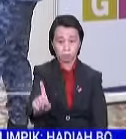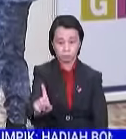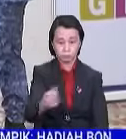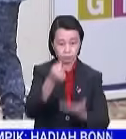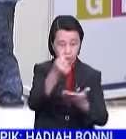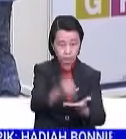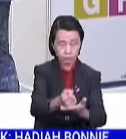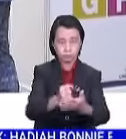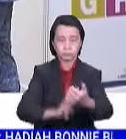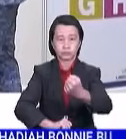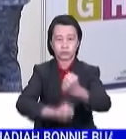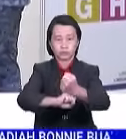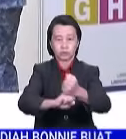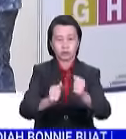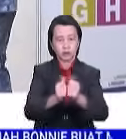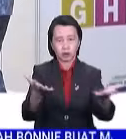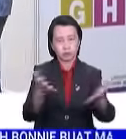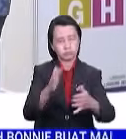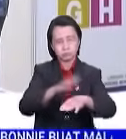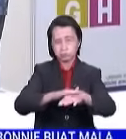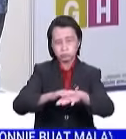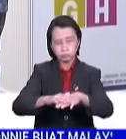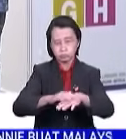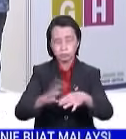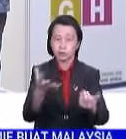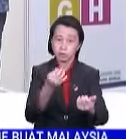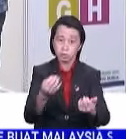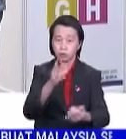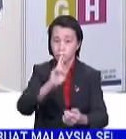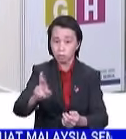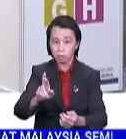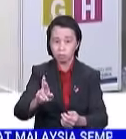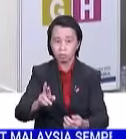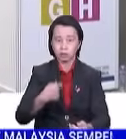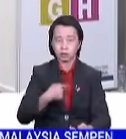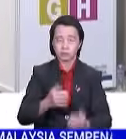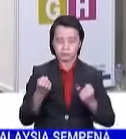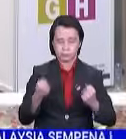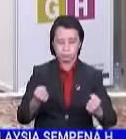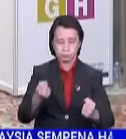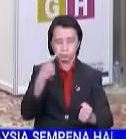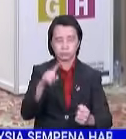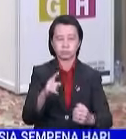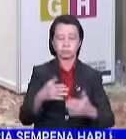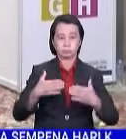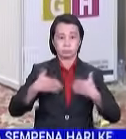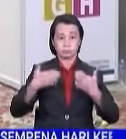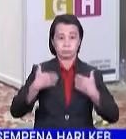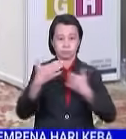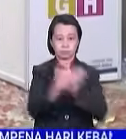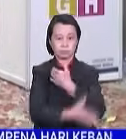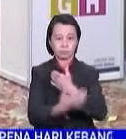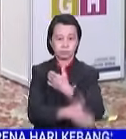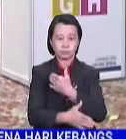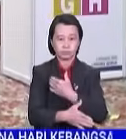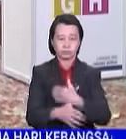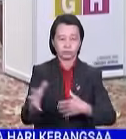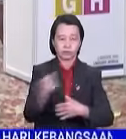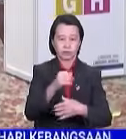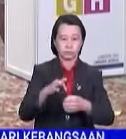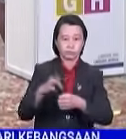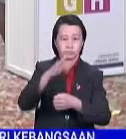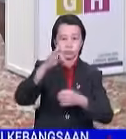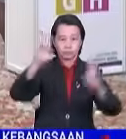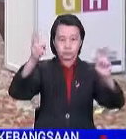bantuan dan sokongan aku menjerit kaum dan agama wireh bertekad Demi kesejahteraan negara mengambil